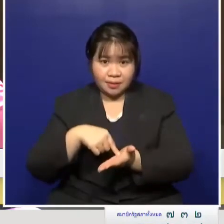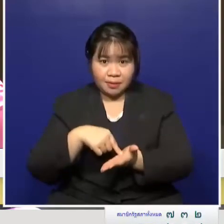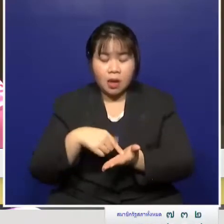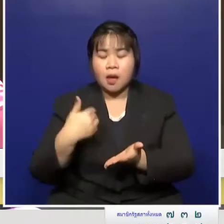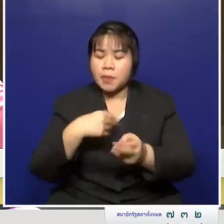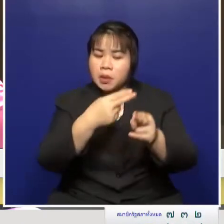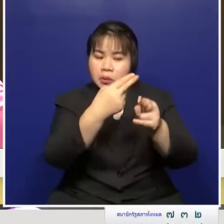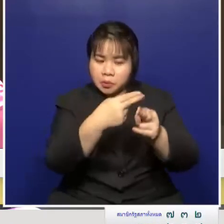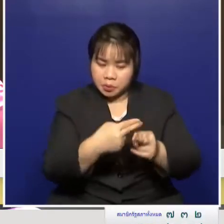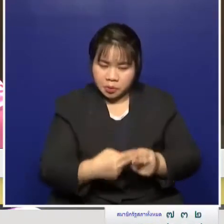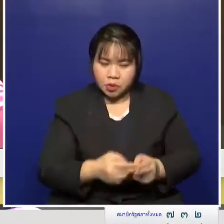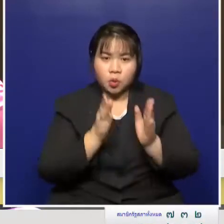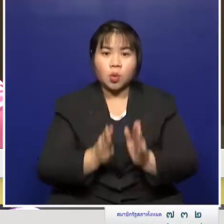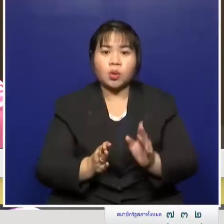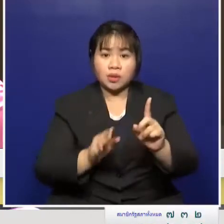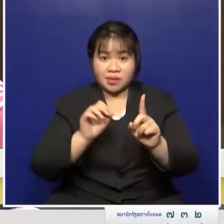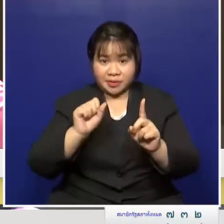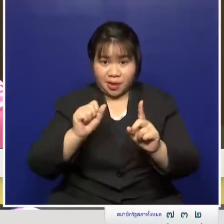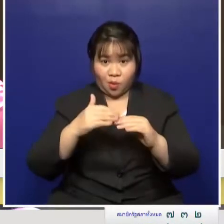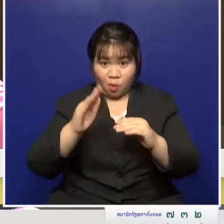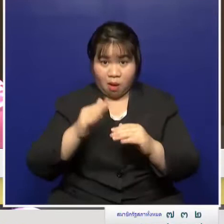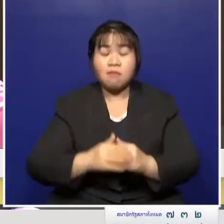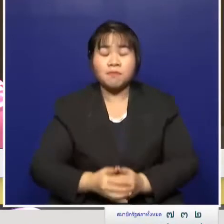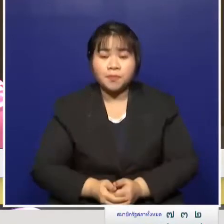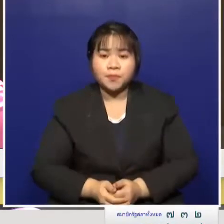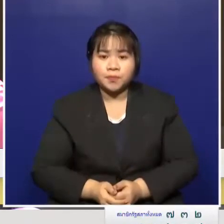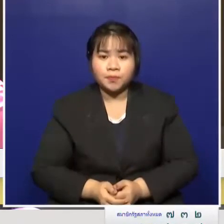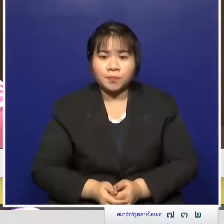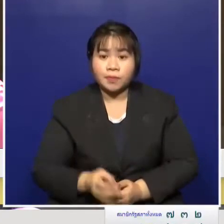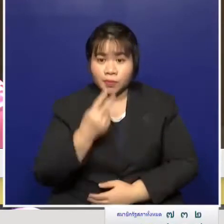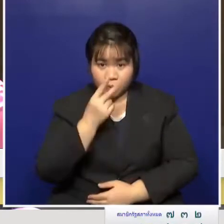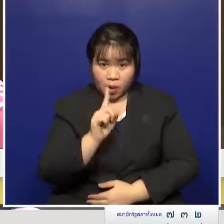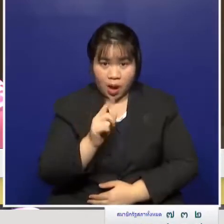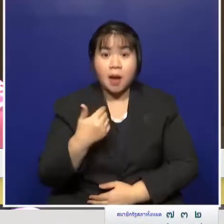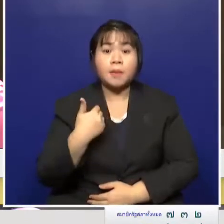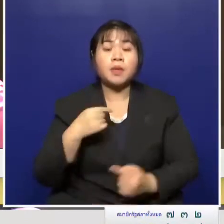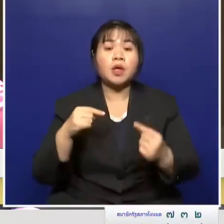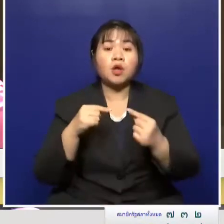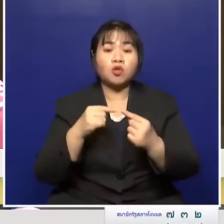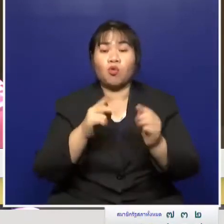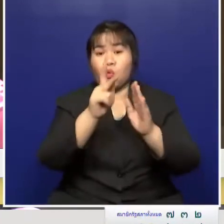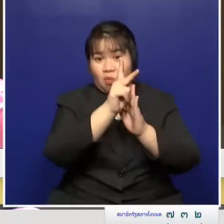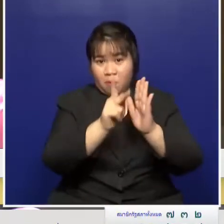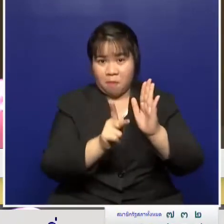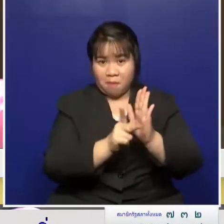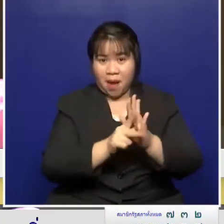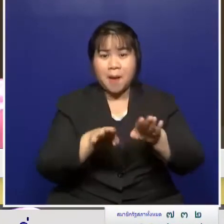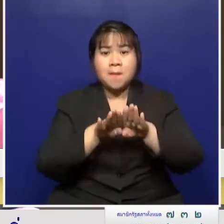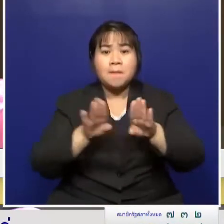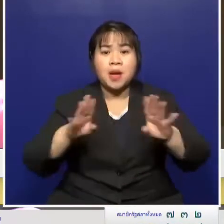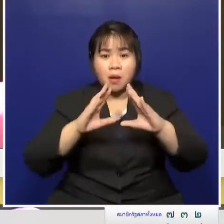าชื่อกันกว่า 100,000 คนจะเห็นได้จากหลังมีพระราชกฤษฎีกาเปิดสมัยประชุ